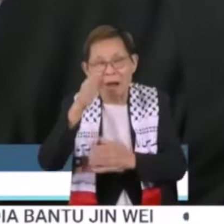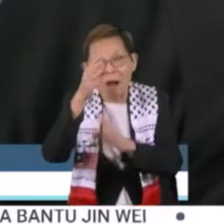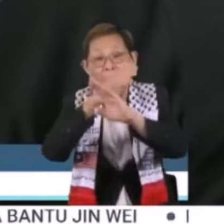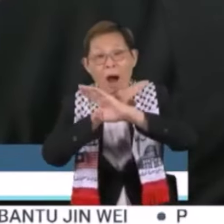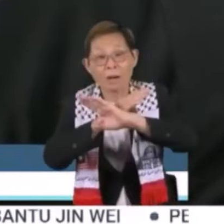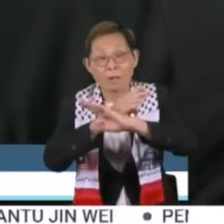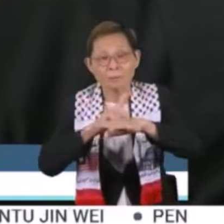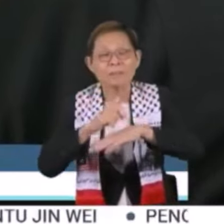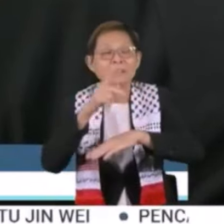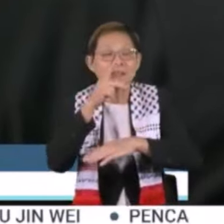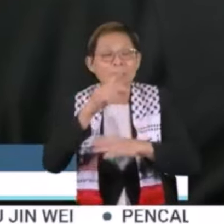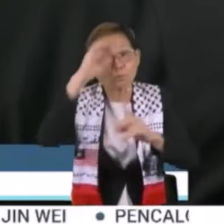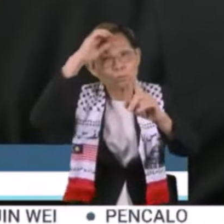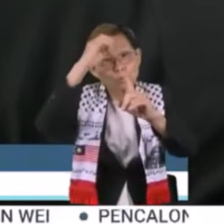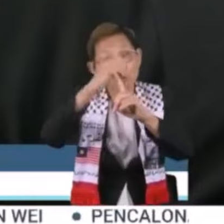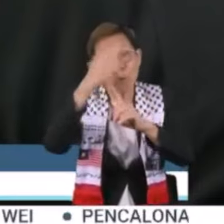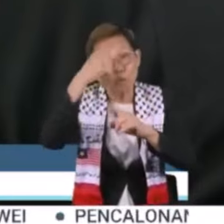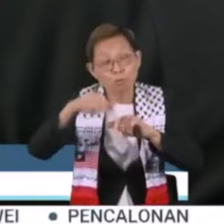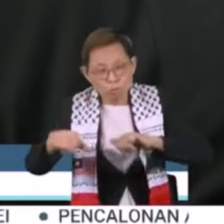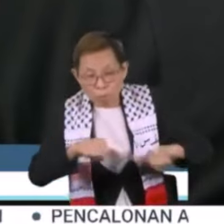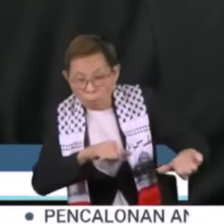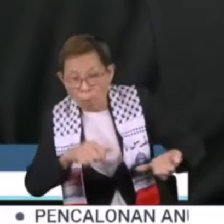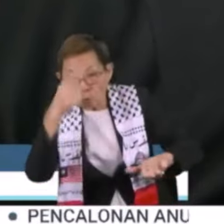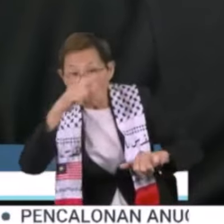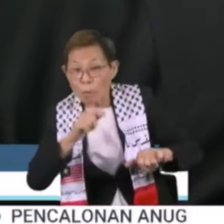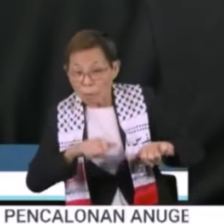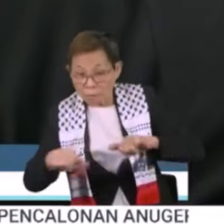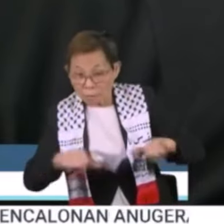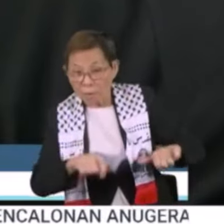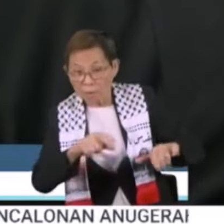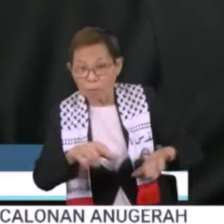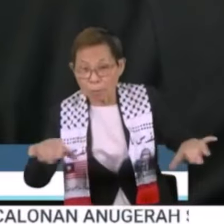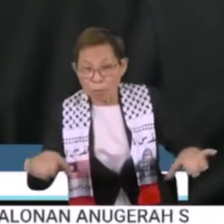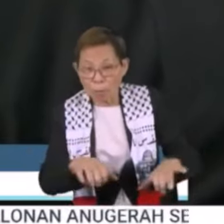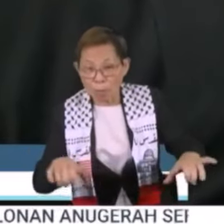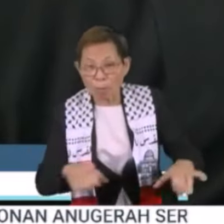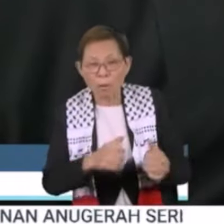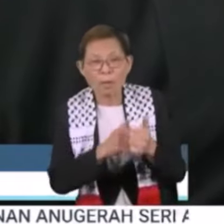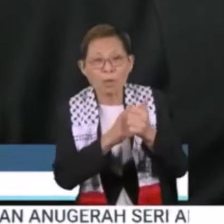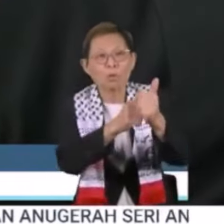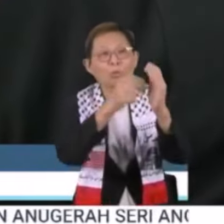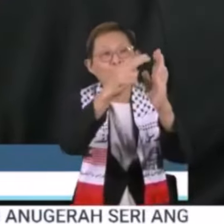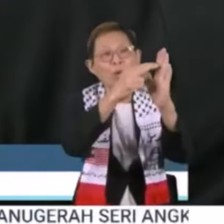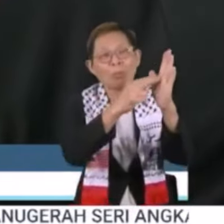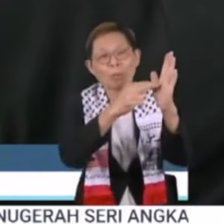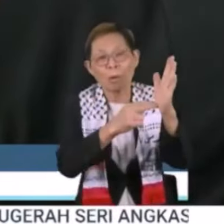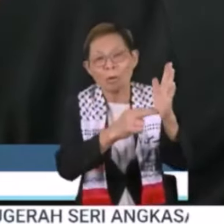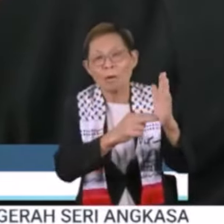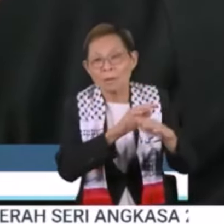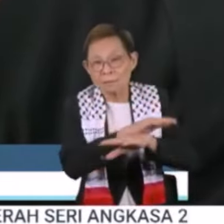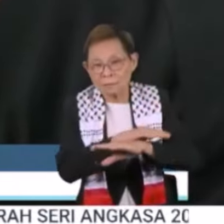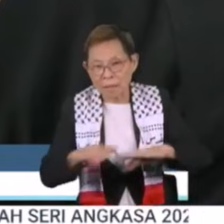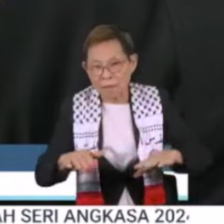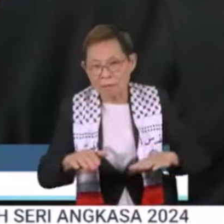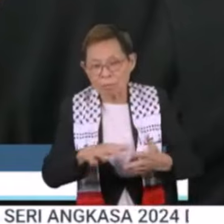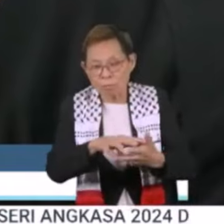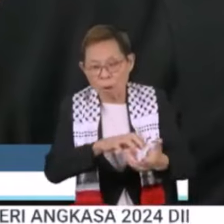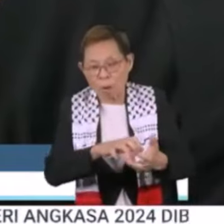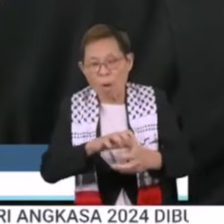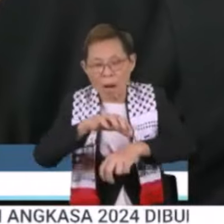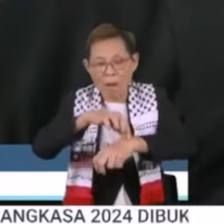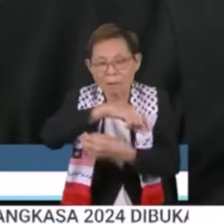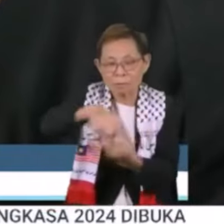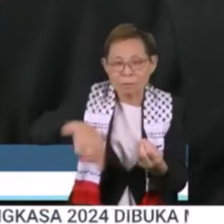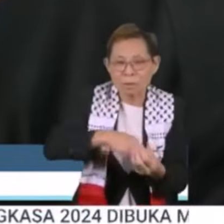Dan ini bertujuan untuk memastikan aktiviti yang dijalankan mematuhi undang-undang dan tidak merosakkan